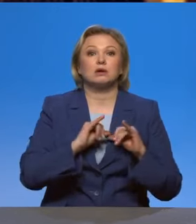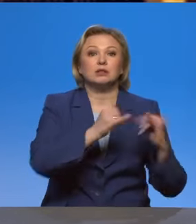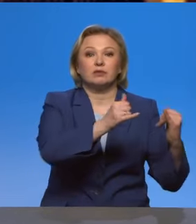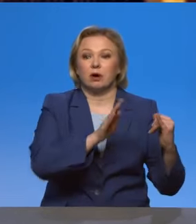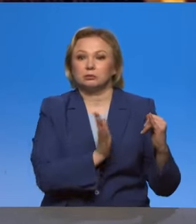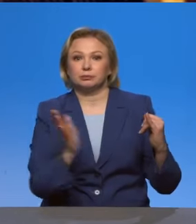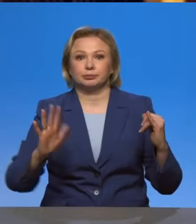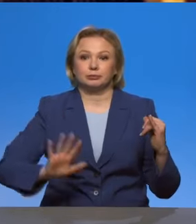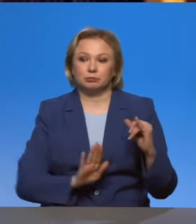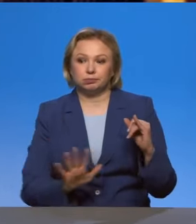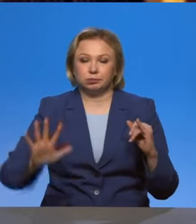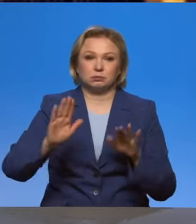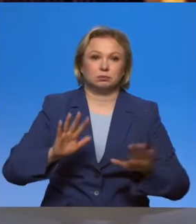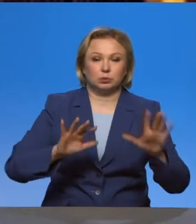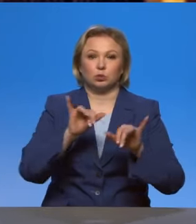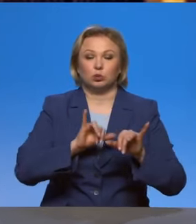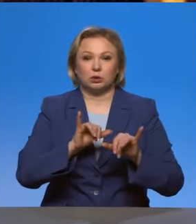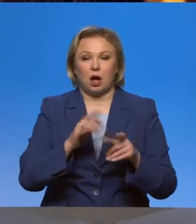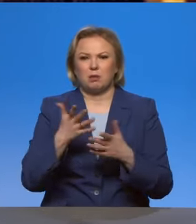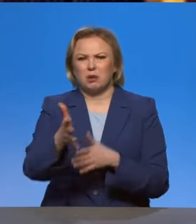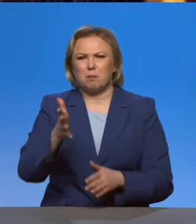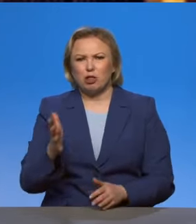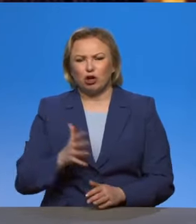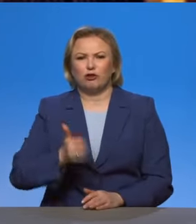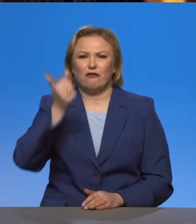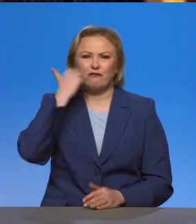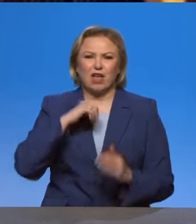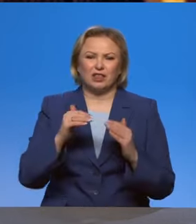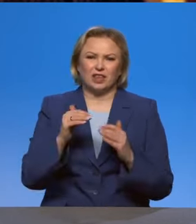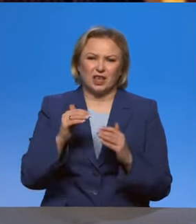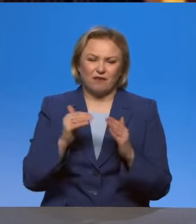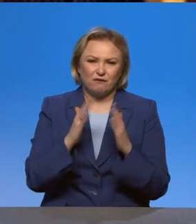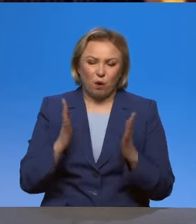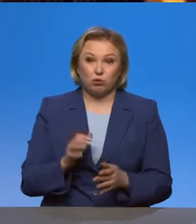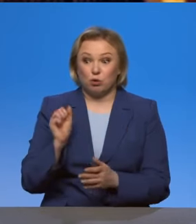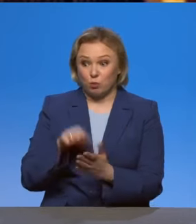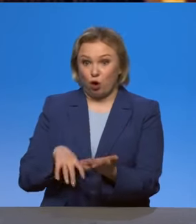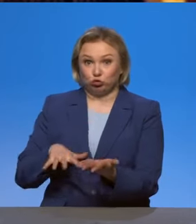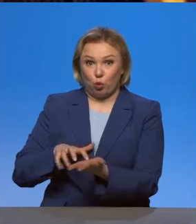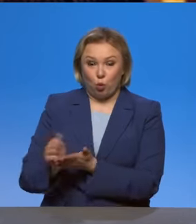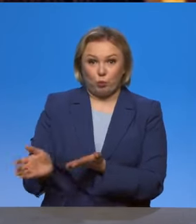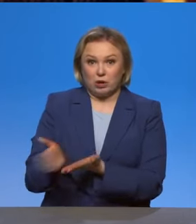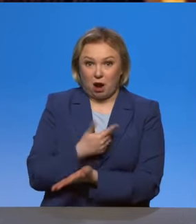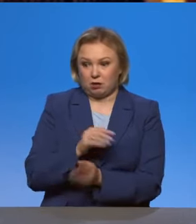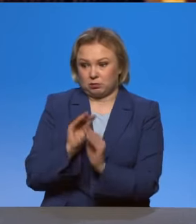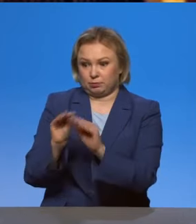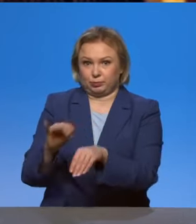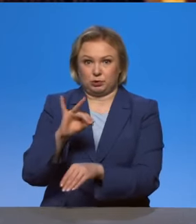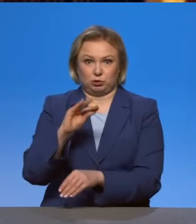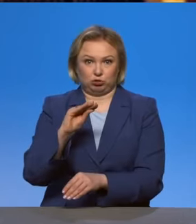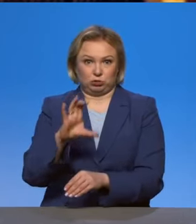например, какие-то пятиэтажки, ветхий фонд, их же можно убирать и вместо них делать ИЖС, потому что там есть